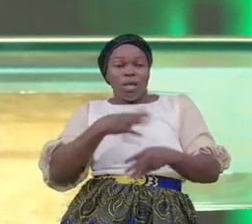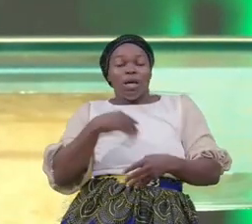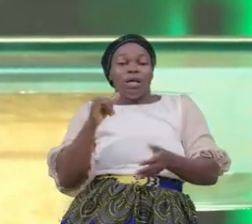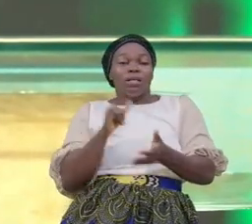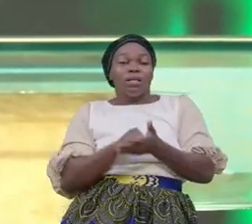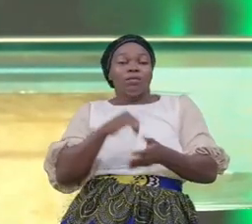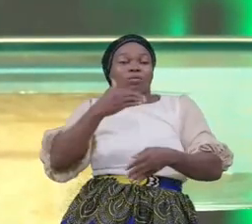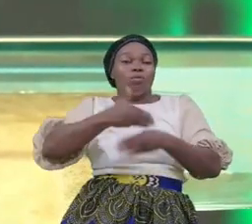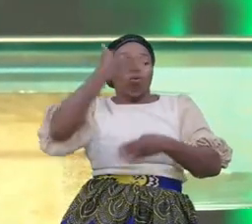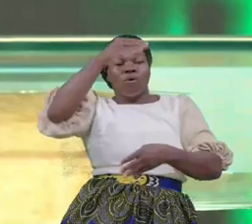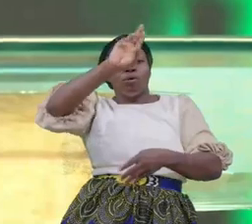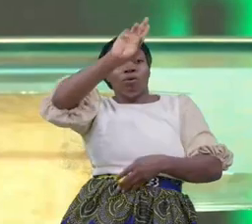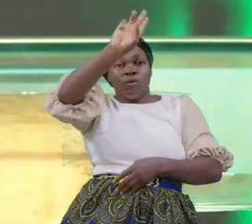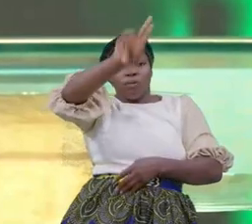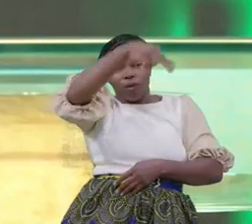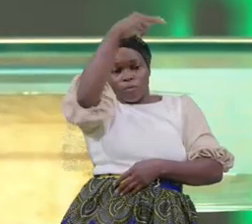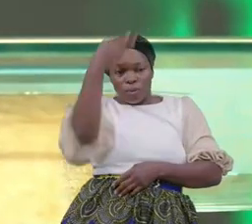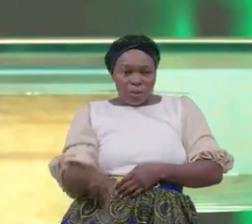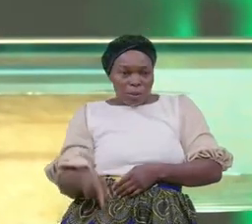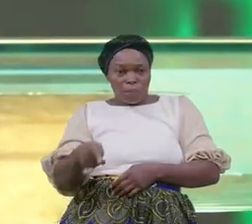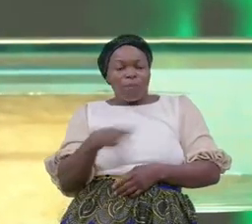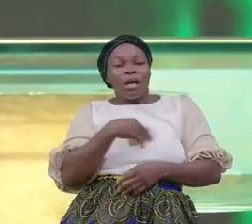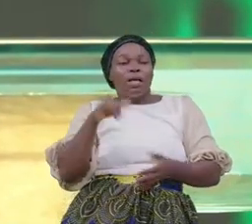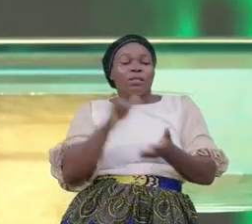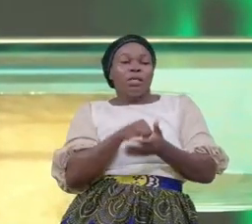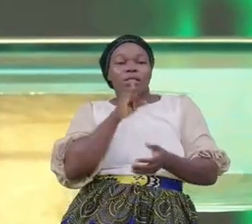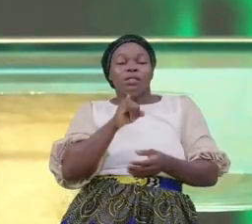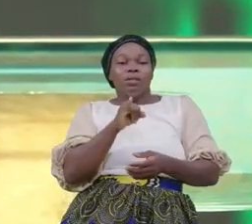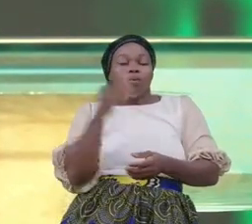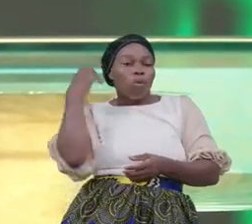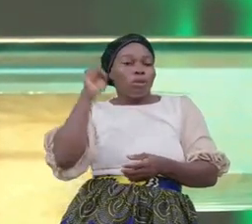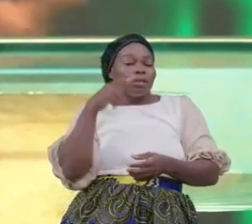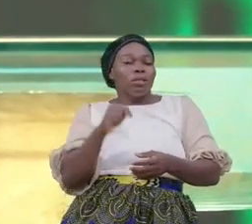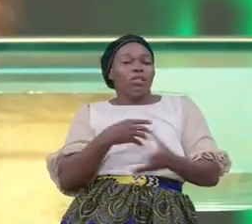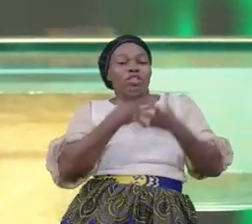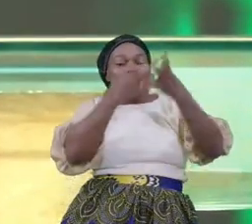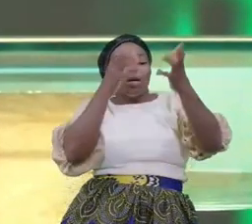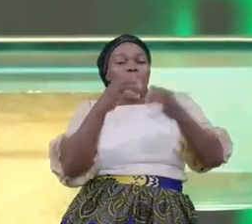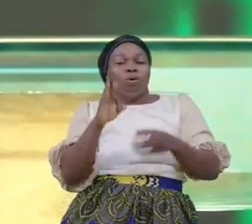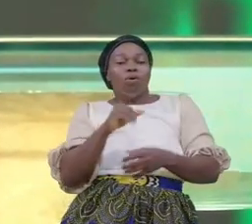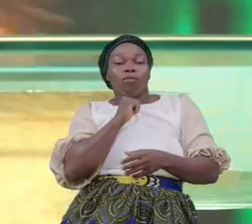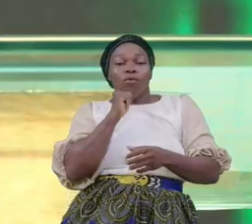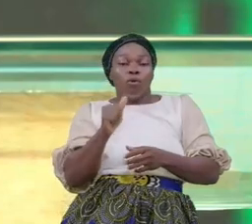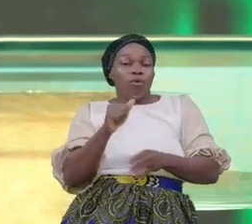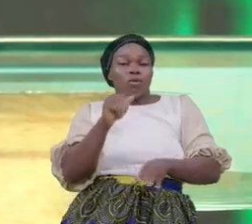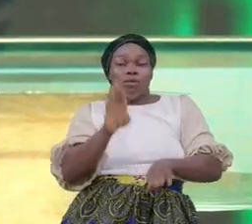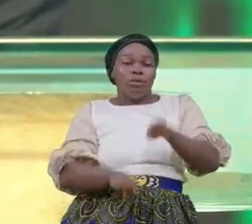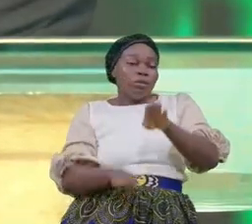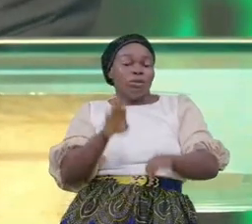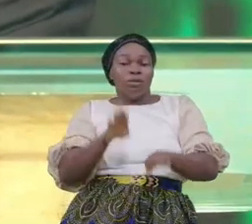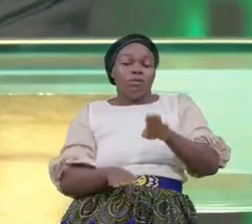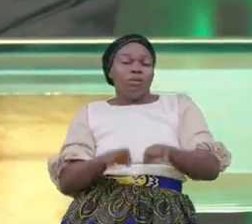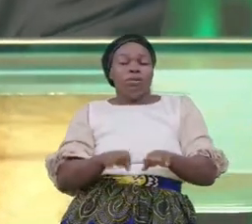étaient tombées. C'était un cri de confiance indéfectible en